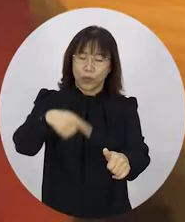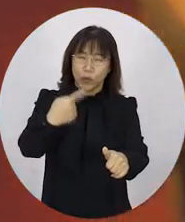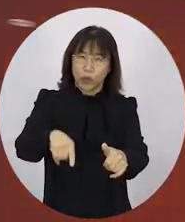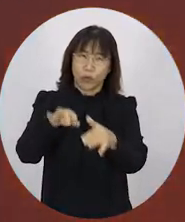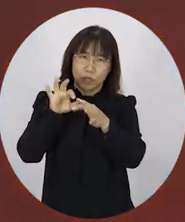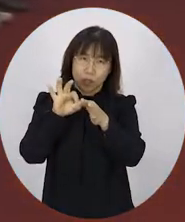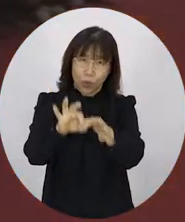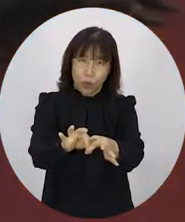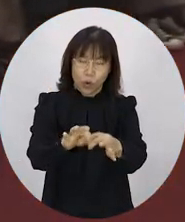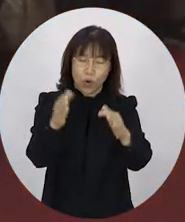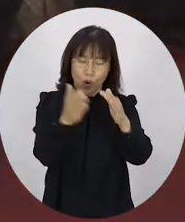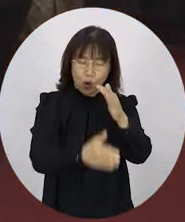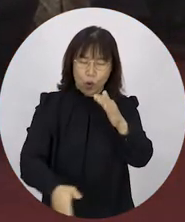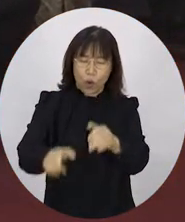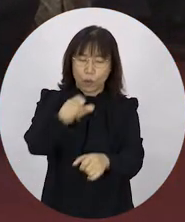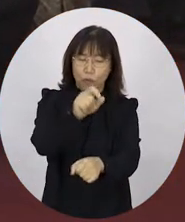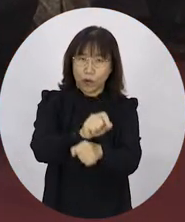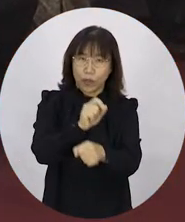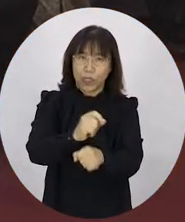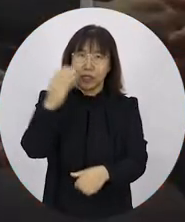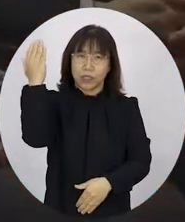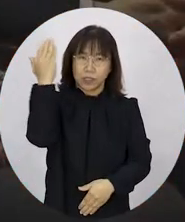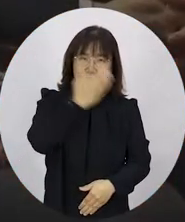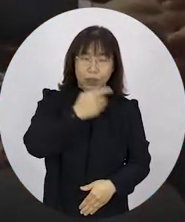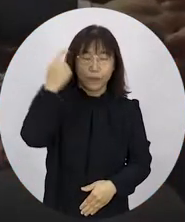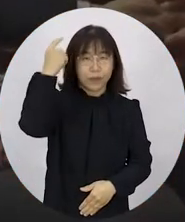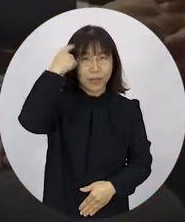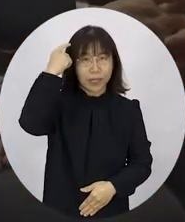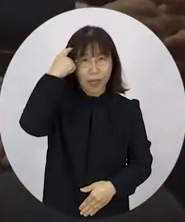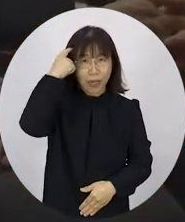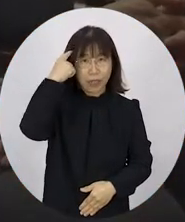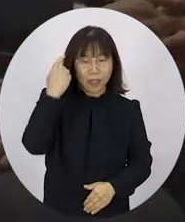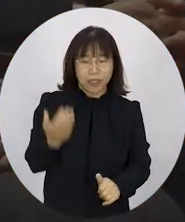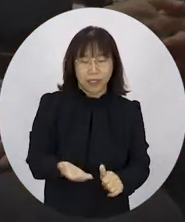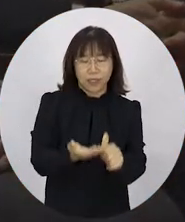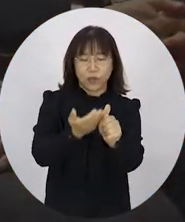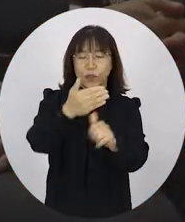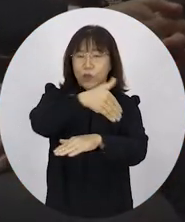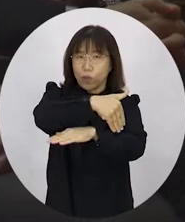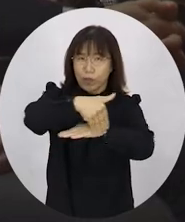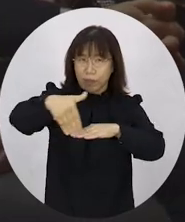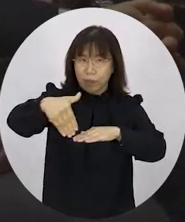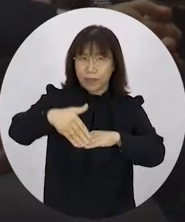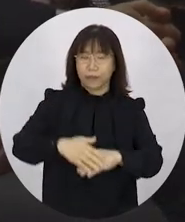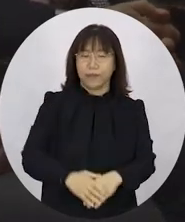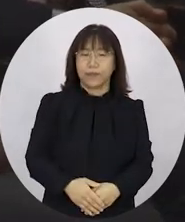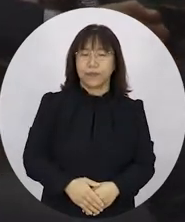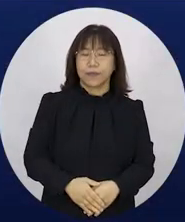등을 지속적으로 진행해 공무원의 청렴 의식 함양을 위해 노력한다는 방침입니다.